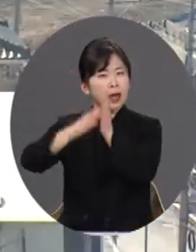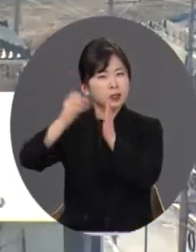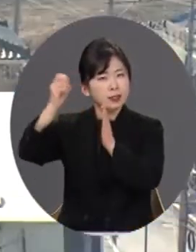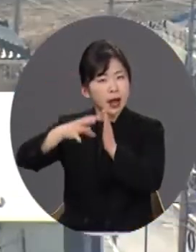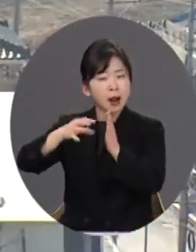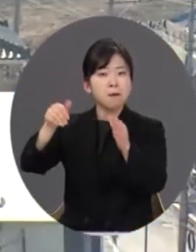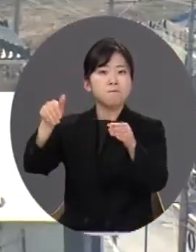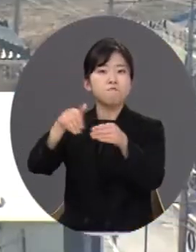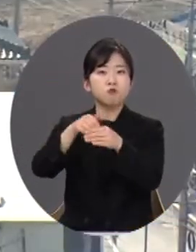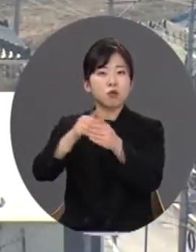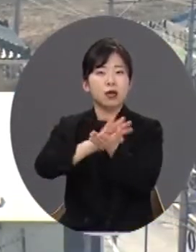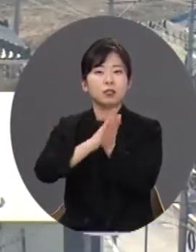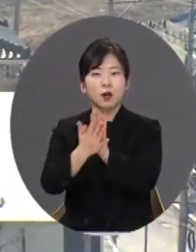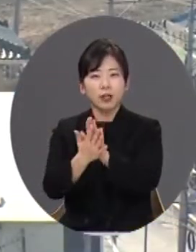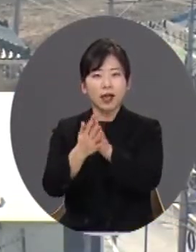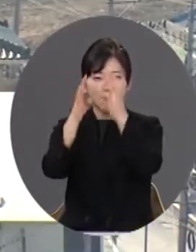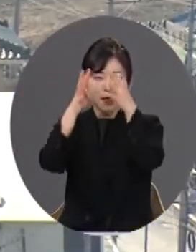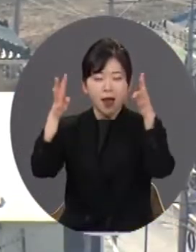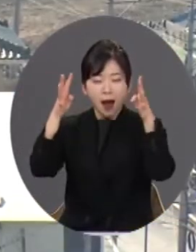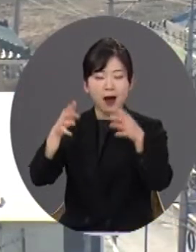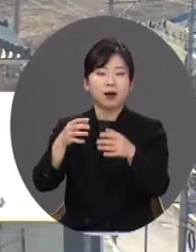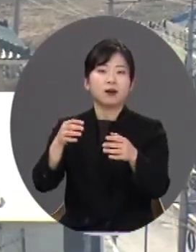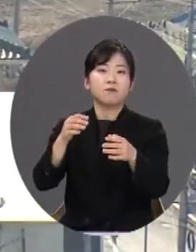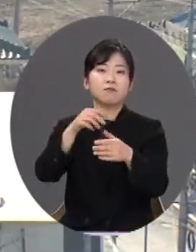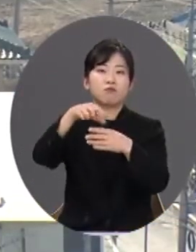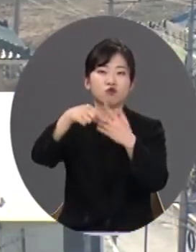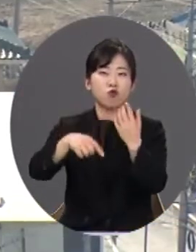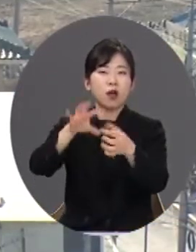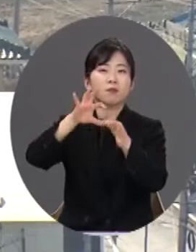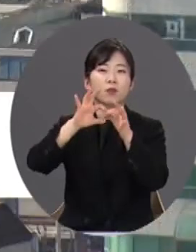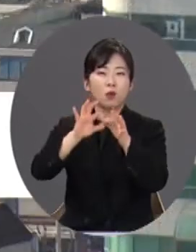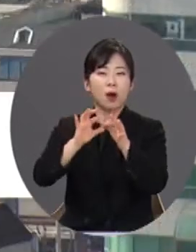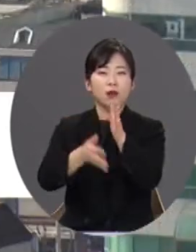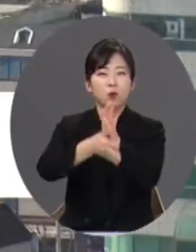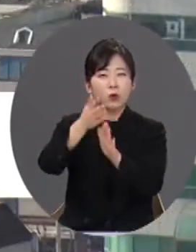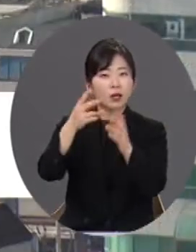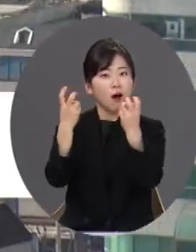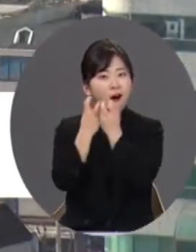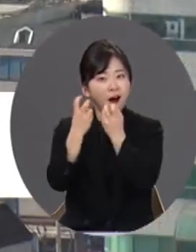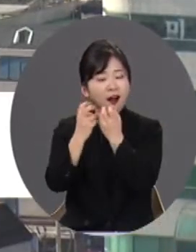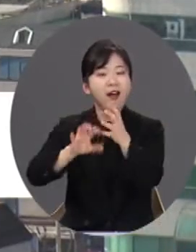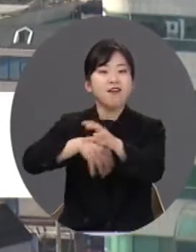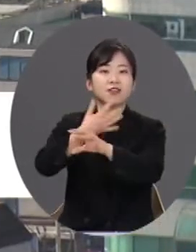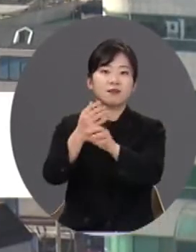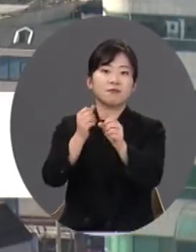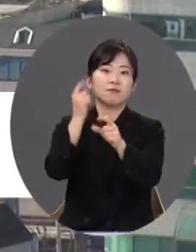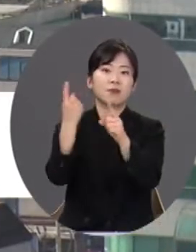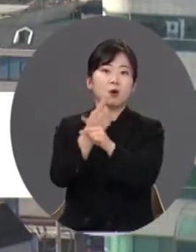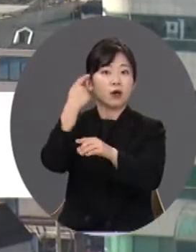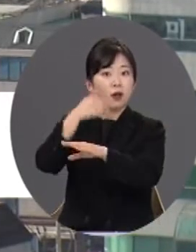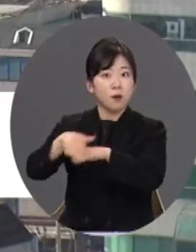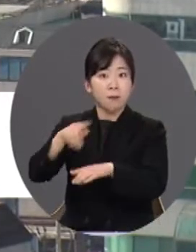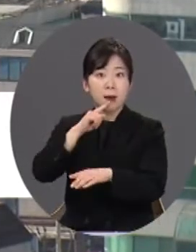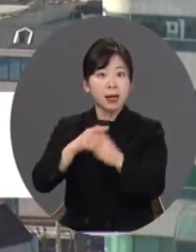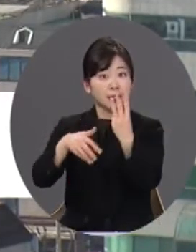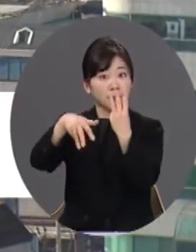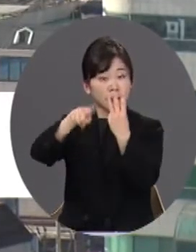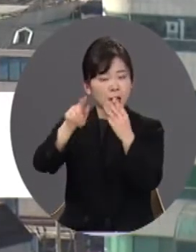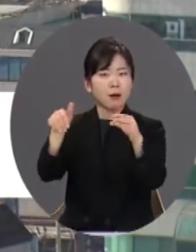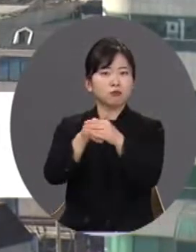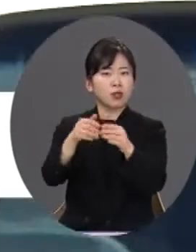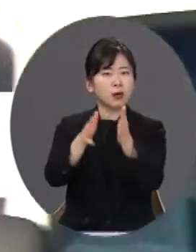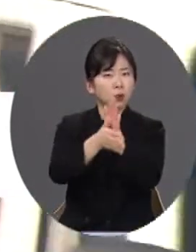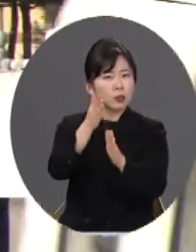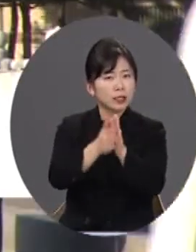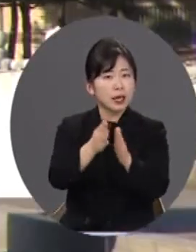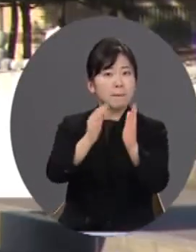캠퍼스 사업을 통해 도시의 새로운 전원을 모색할 계획입니다 3차 문화도 시에는 밀양시 를 포함해 공주와